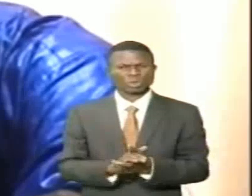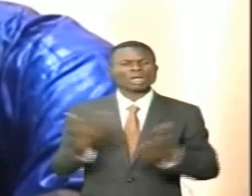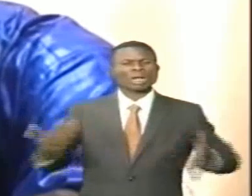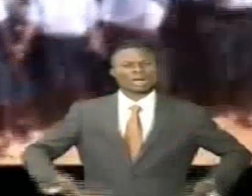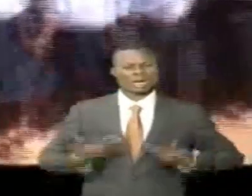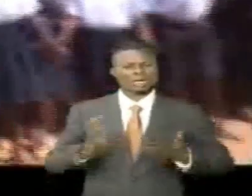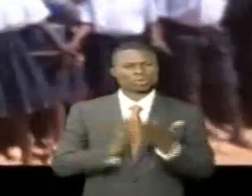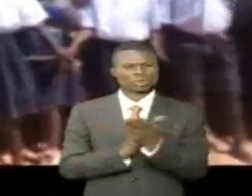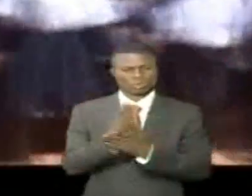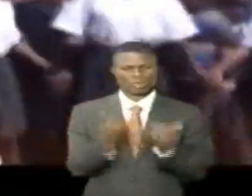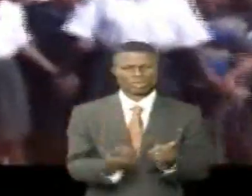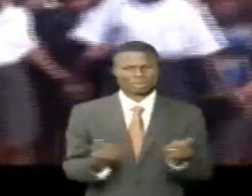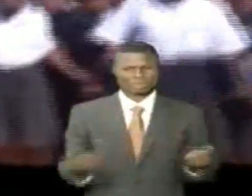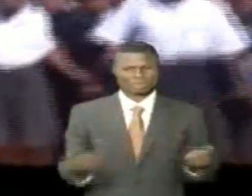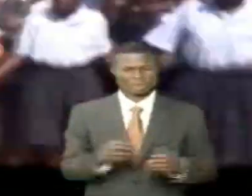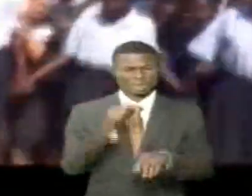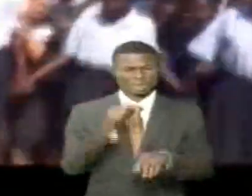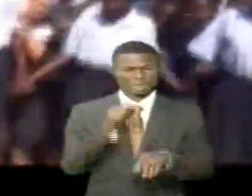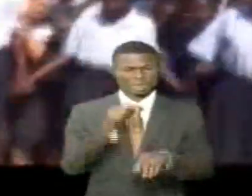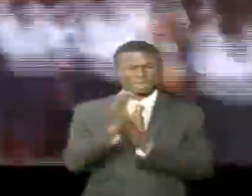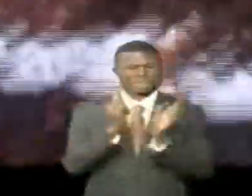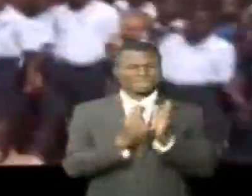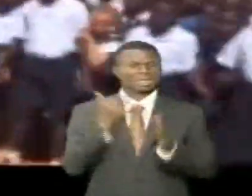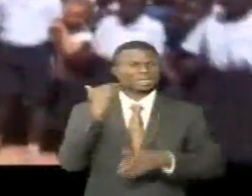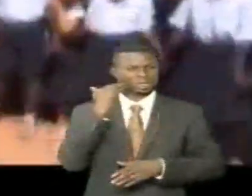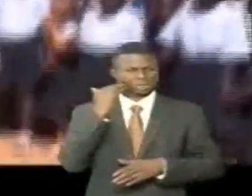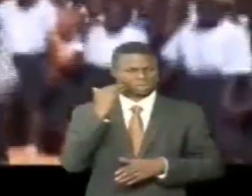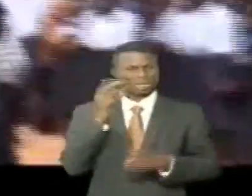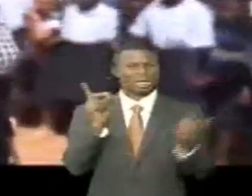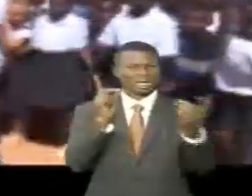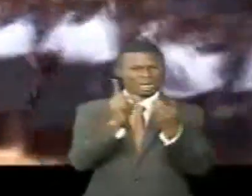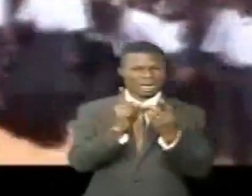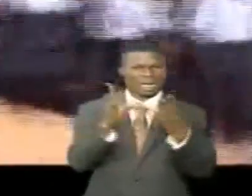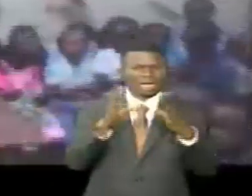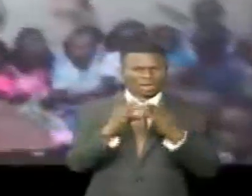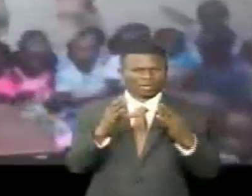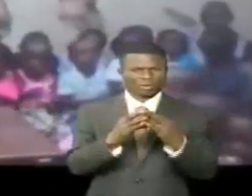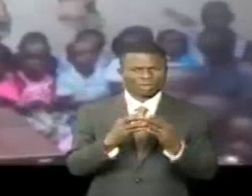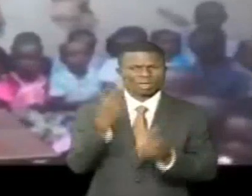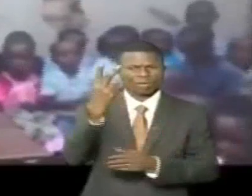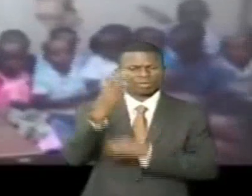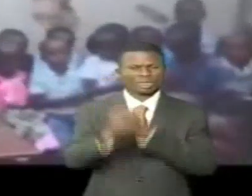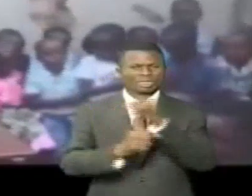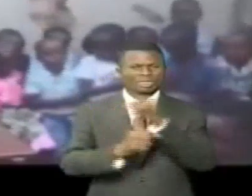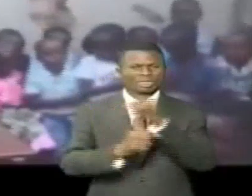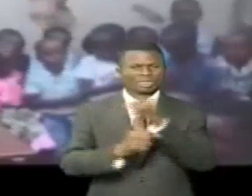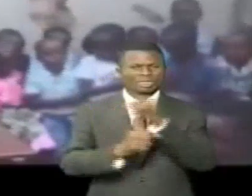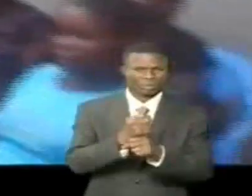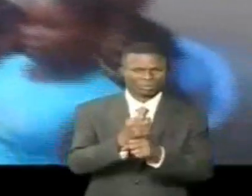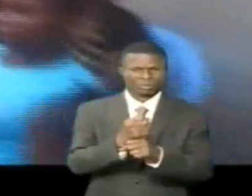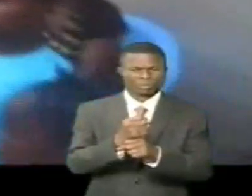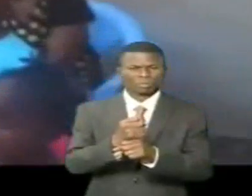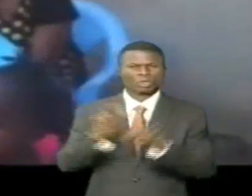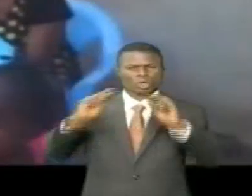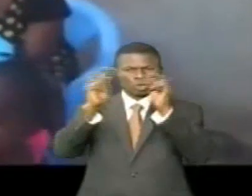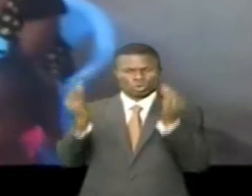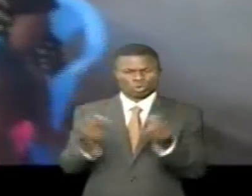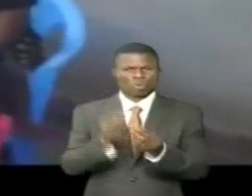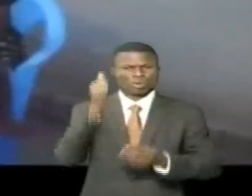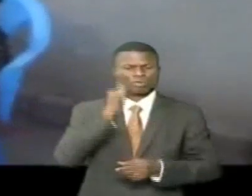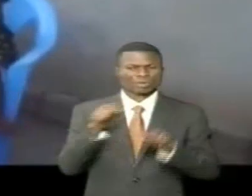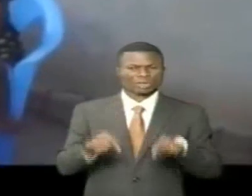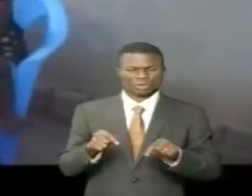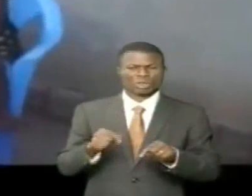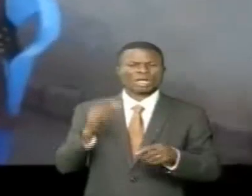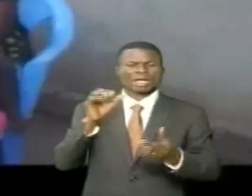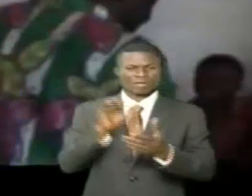l'enfant. La date du 16 juin coïncide également avec le 20e anniversaire de la structure Fille d'aujourd'hui, Femme de